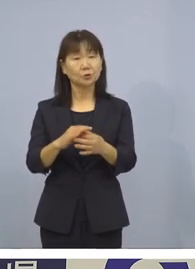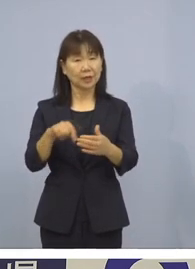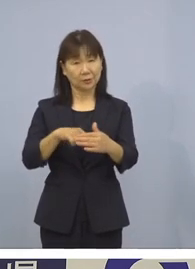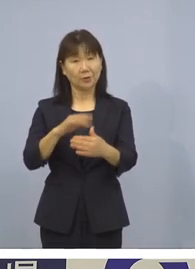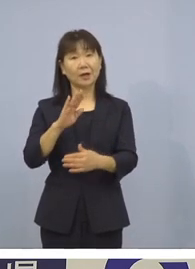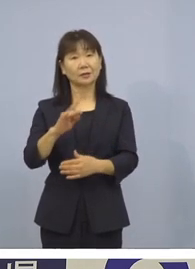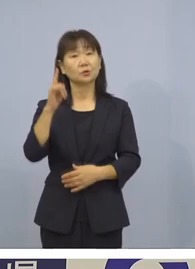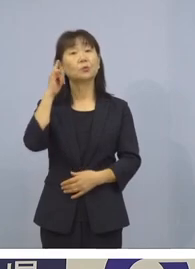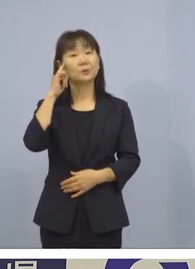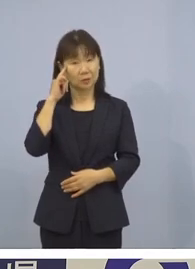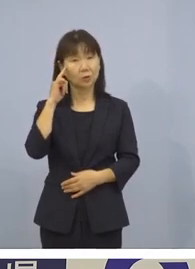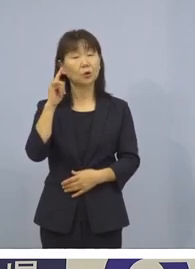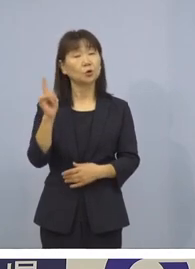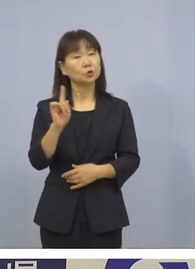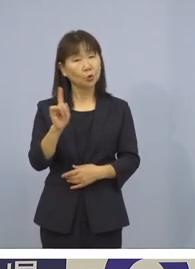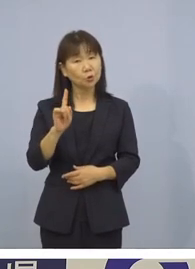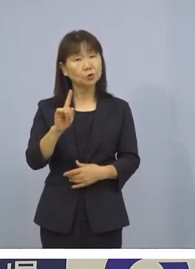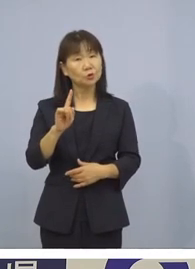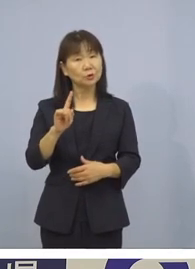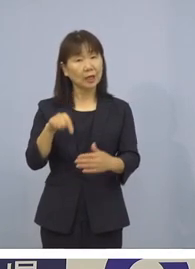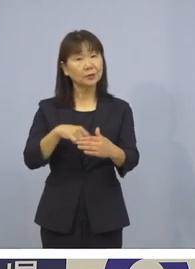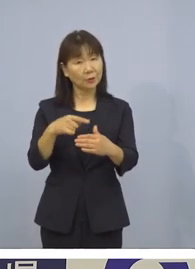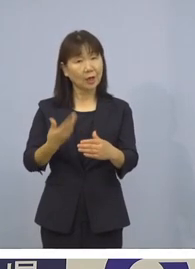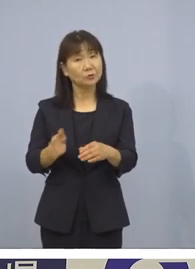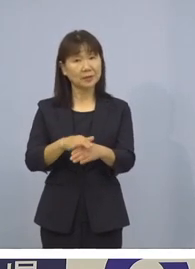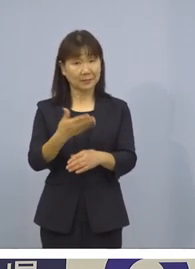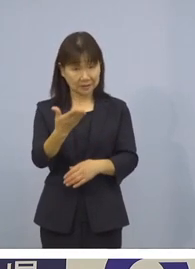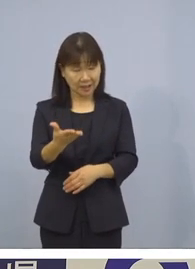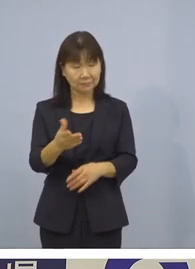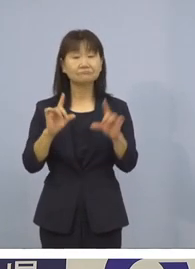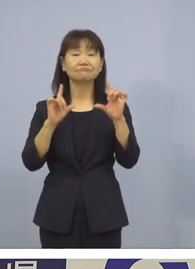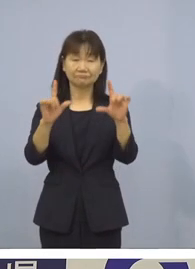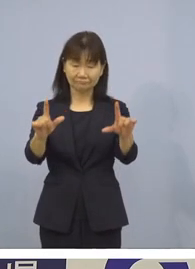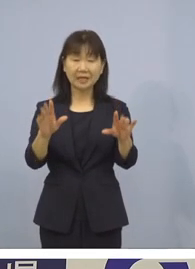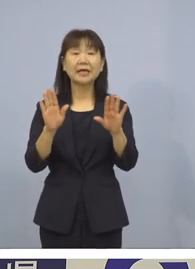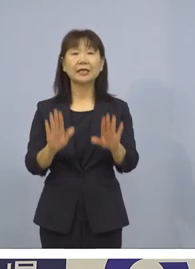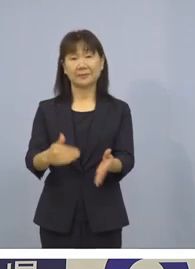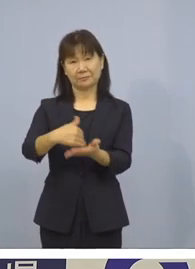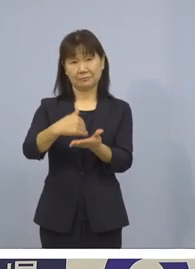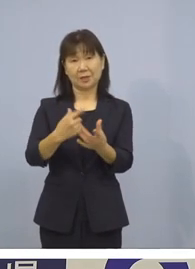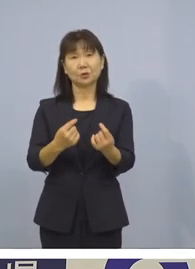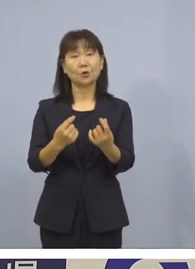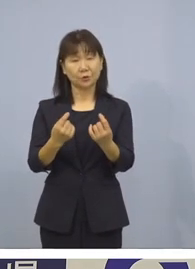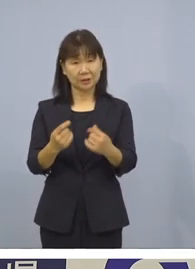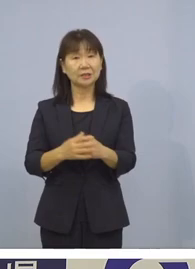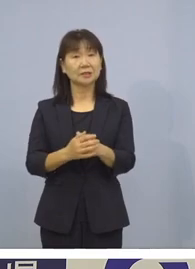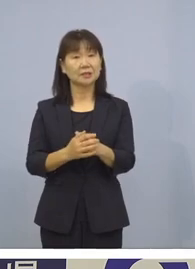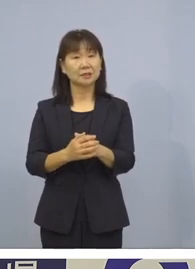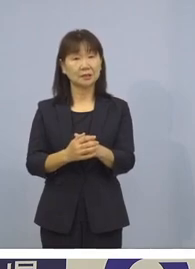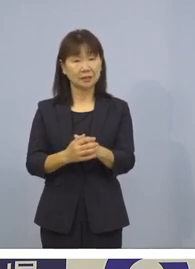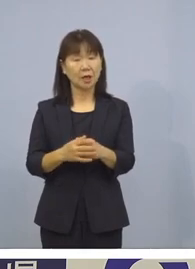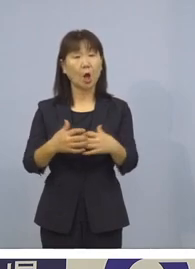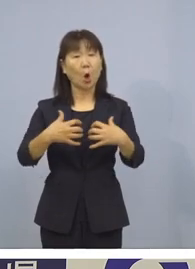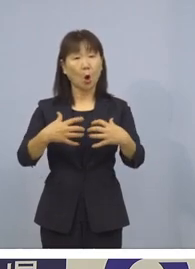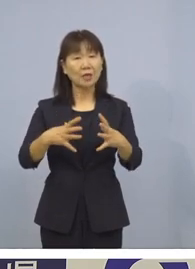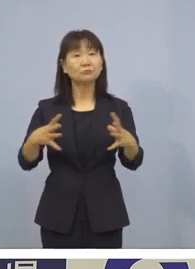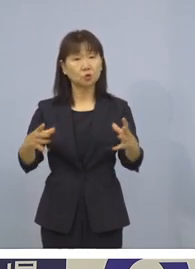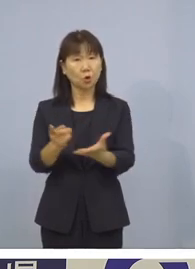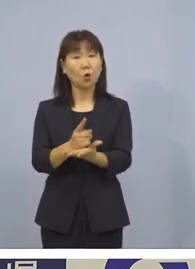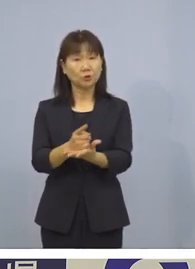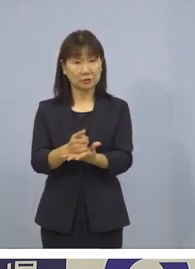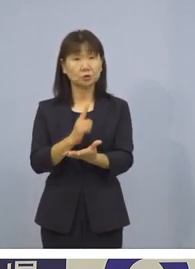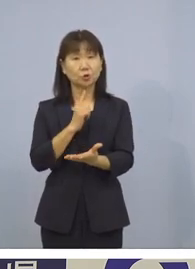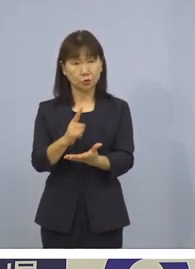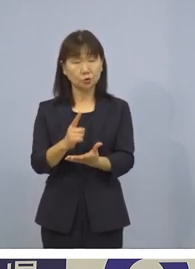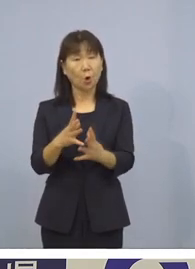ど、まあ、どういったものが含まれているでしょうか。 いや今まさにおっしゃったようにですね、やっぱ骨太の方針っていうその大き